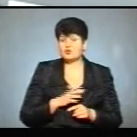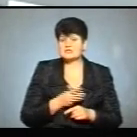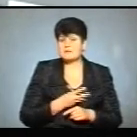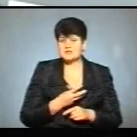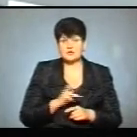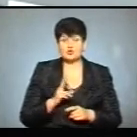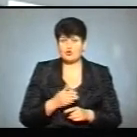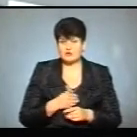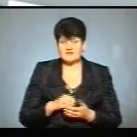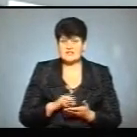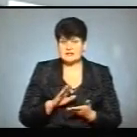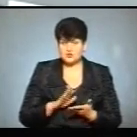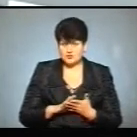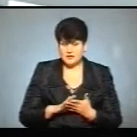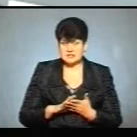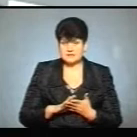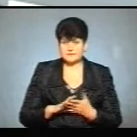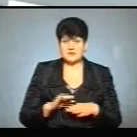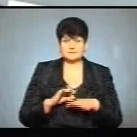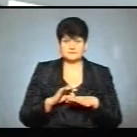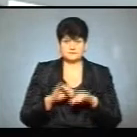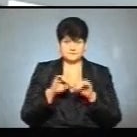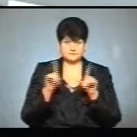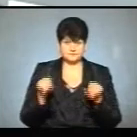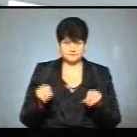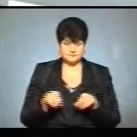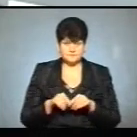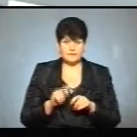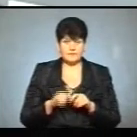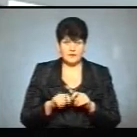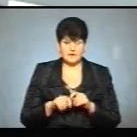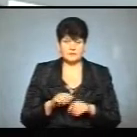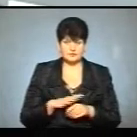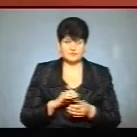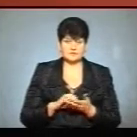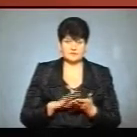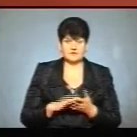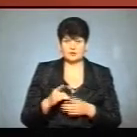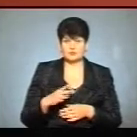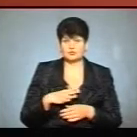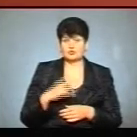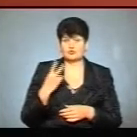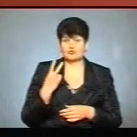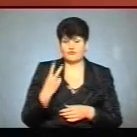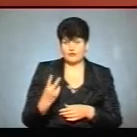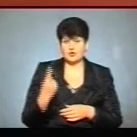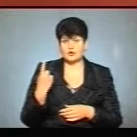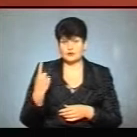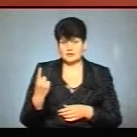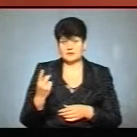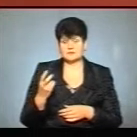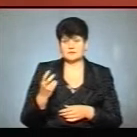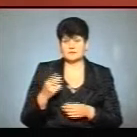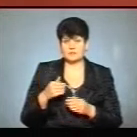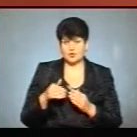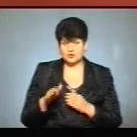захотів зареєструватися на для проходження сертифікації, той зареєструвався. В Тернополі було, наскільки я розумію, 2. Один пройшов, другий не пройшов.